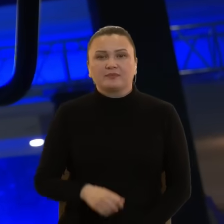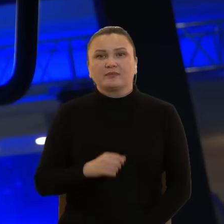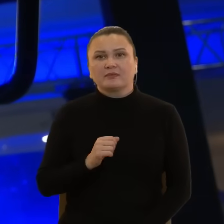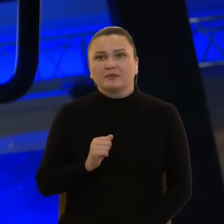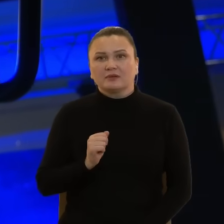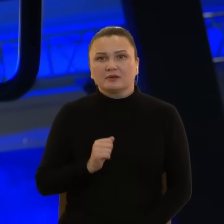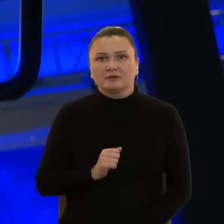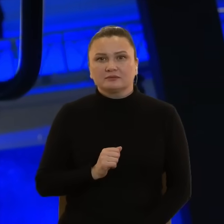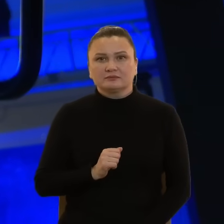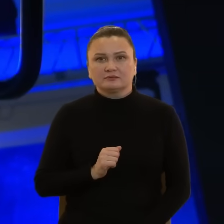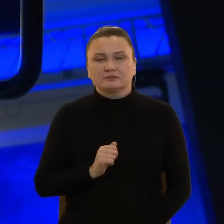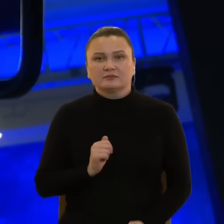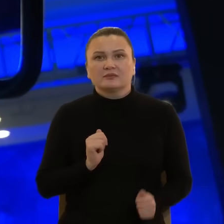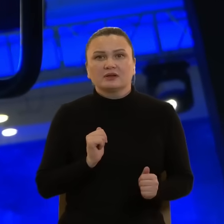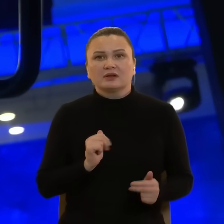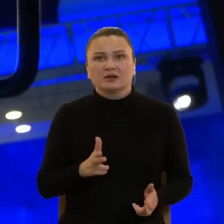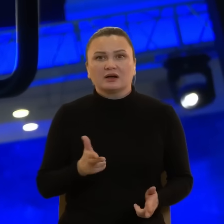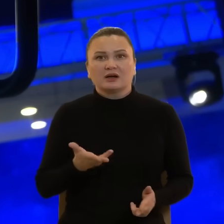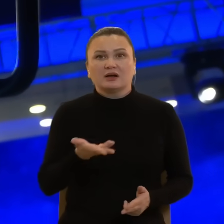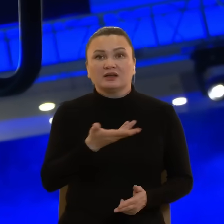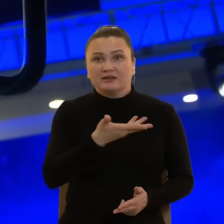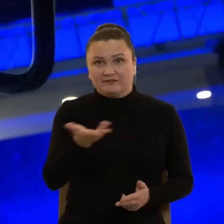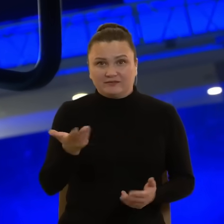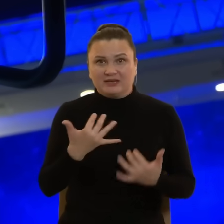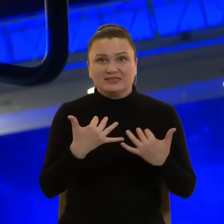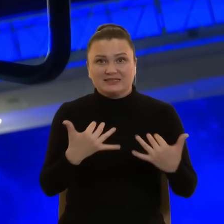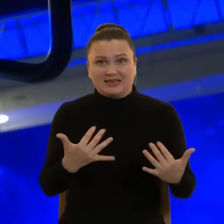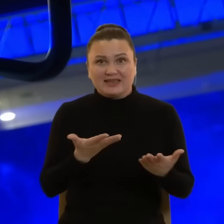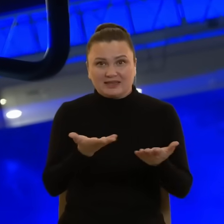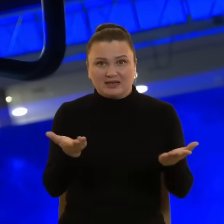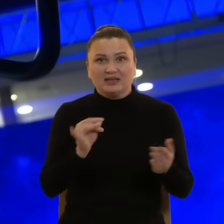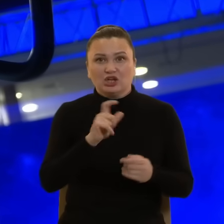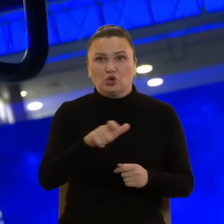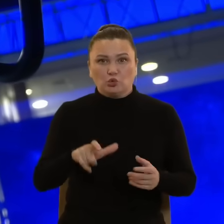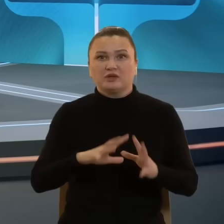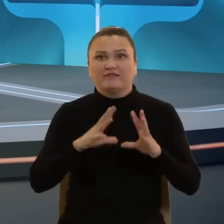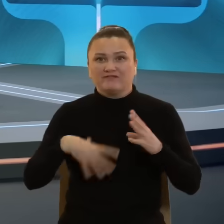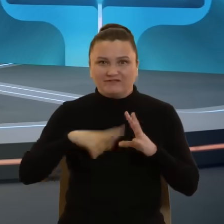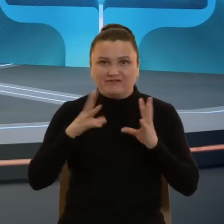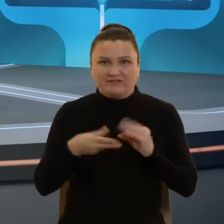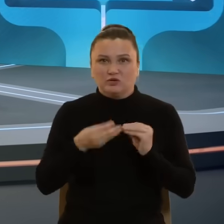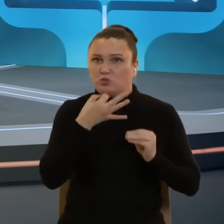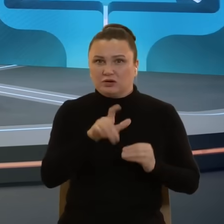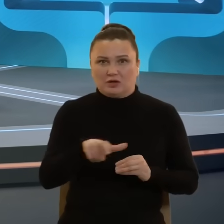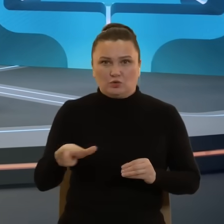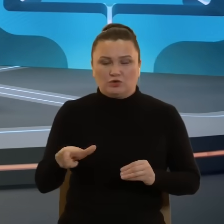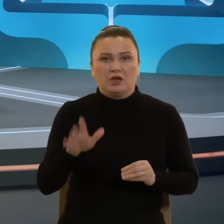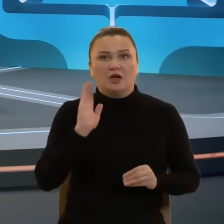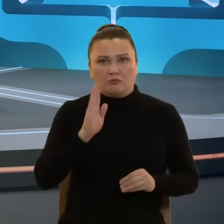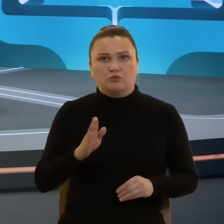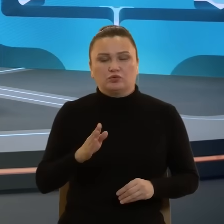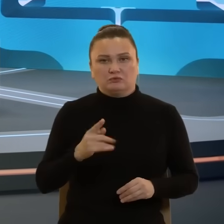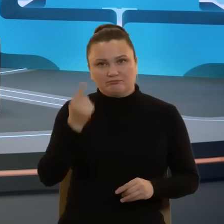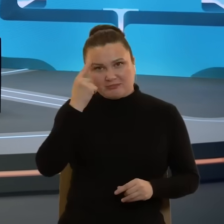насколько наши зрители в данном случае и вообще население в целом будет ответственно подходить к